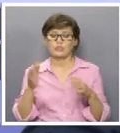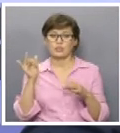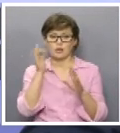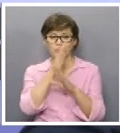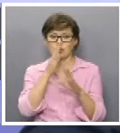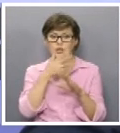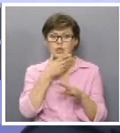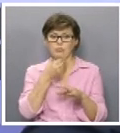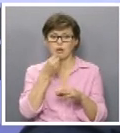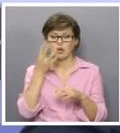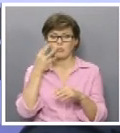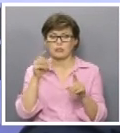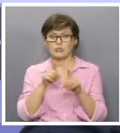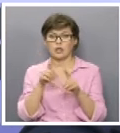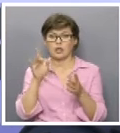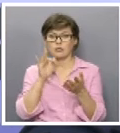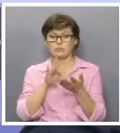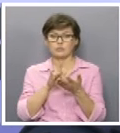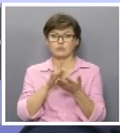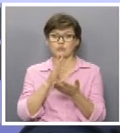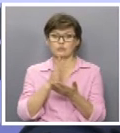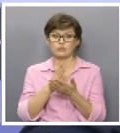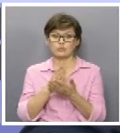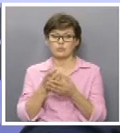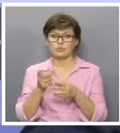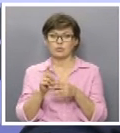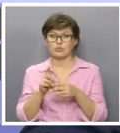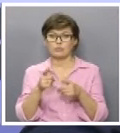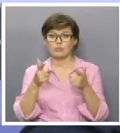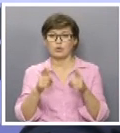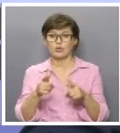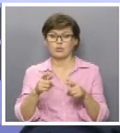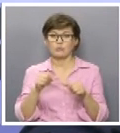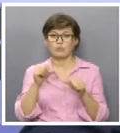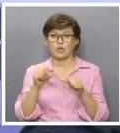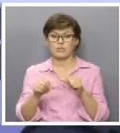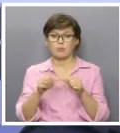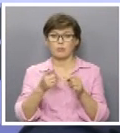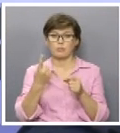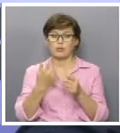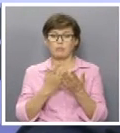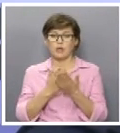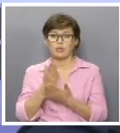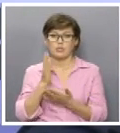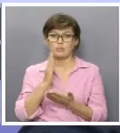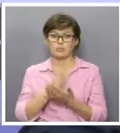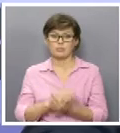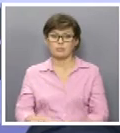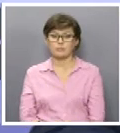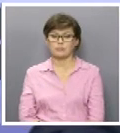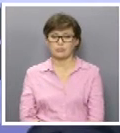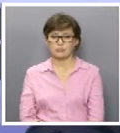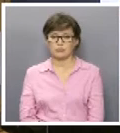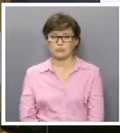табиғаты әсем Алматы сияқты қаламыз үшін бұл өте актуалды, өзекті бір бағыттардың бірі болып табылады. Ертең газ